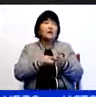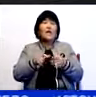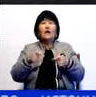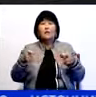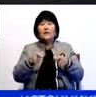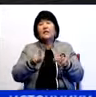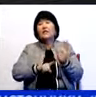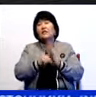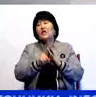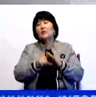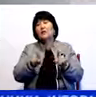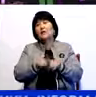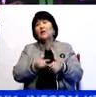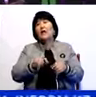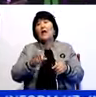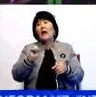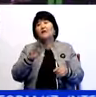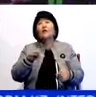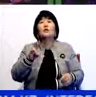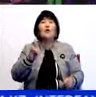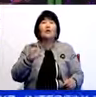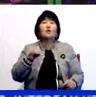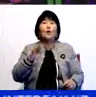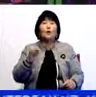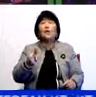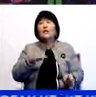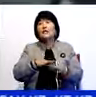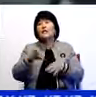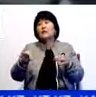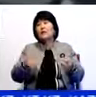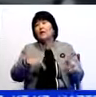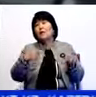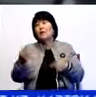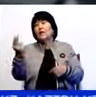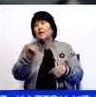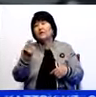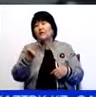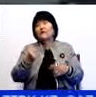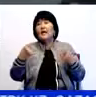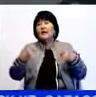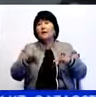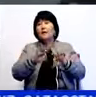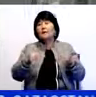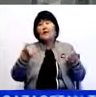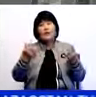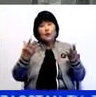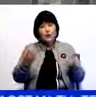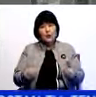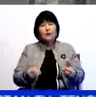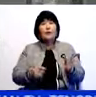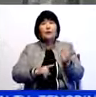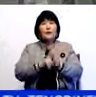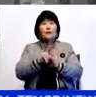запустить автонастройку с целью завершения реализации проекта по переходу на цифровое эфирное телевещание на сегодняшний день в